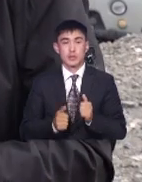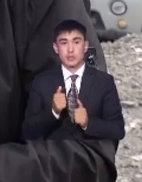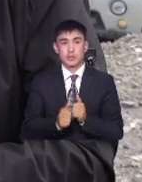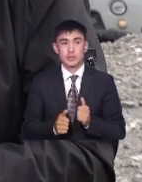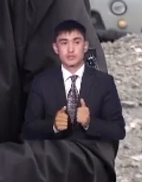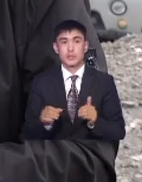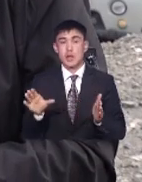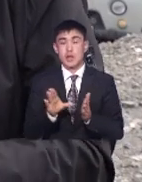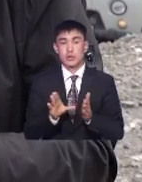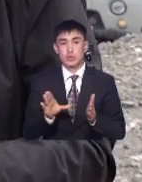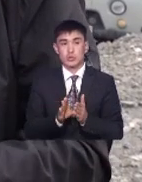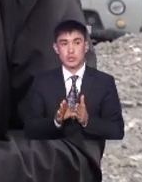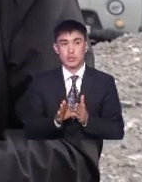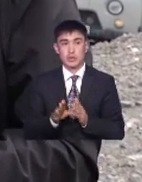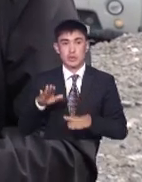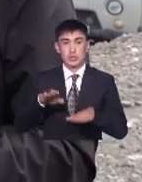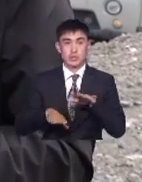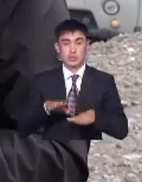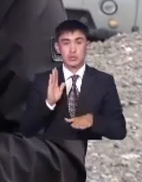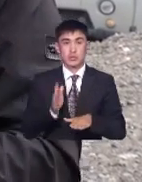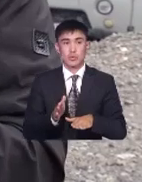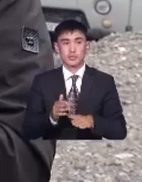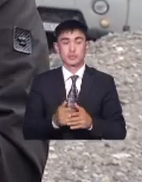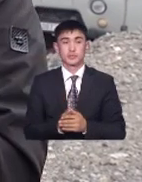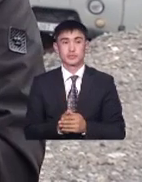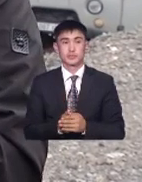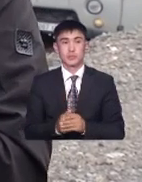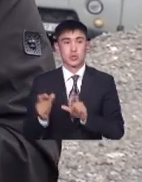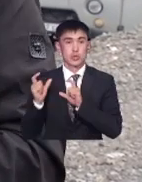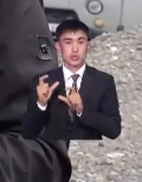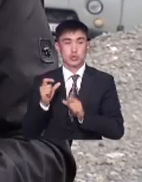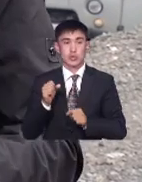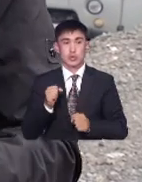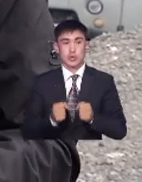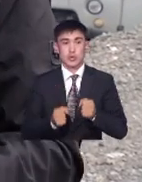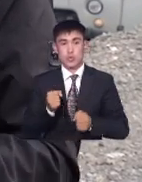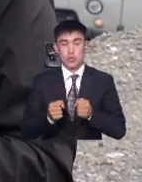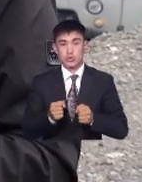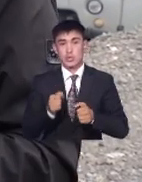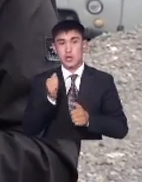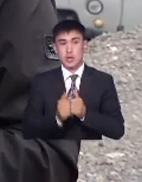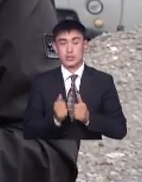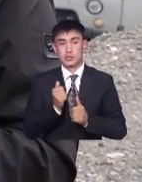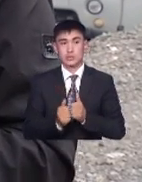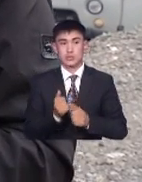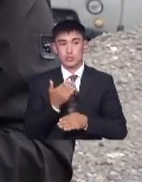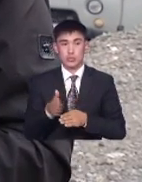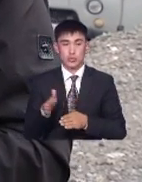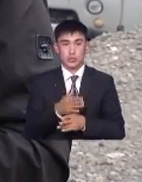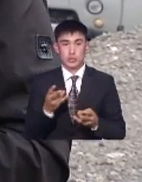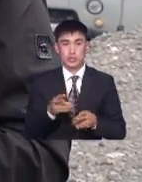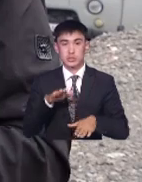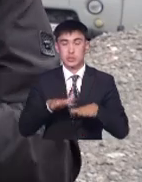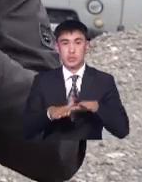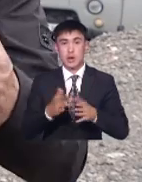жаңағы электрондық таразылар қойып, жүктеме мәселесін әрбір жаңағы